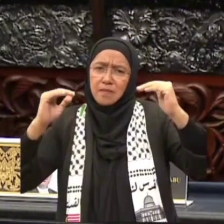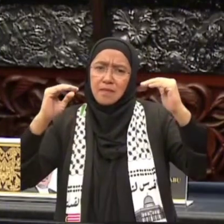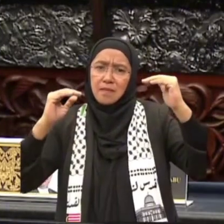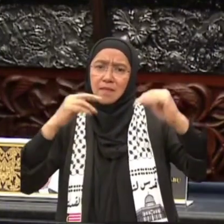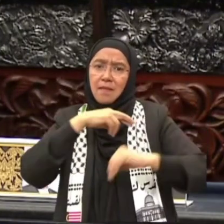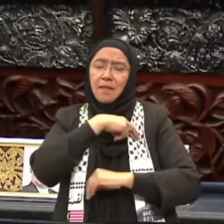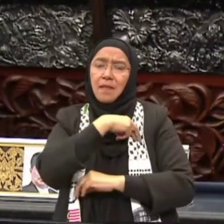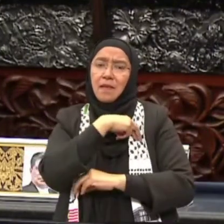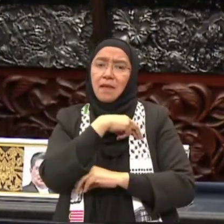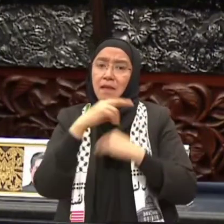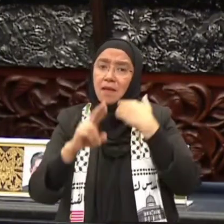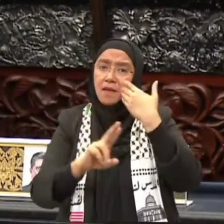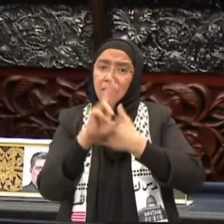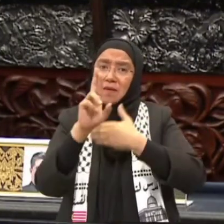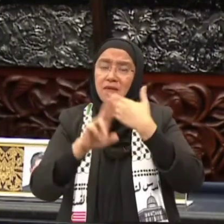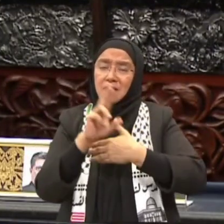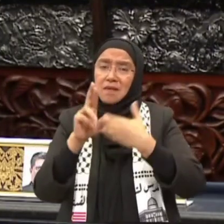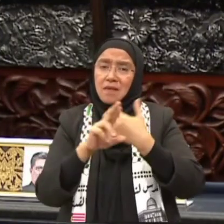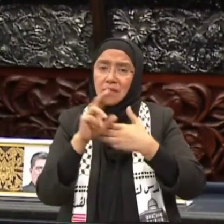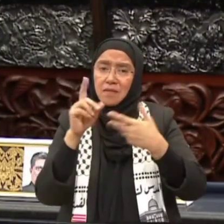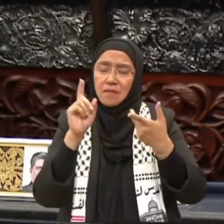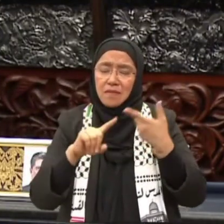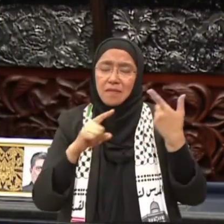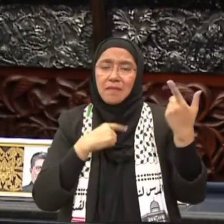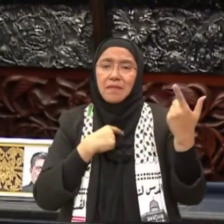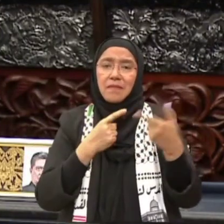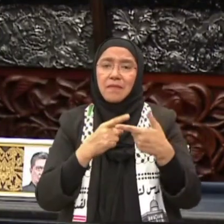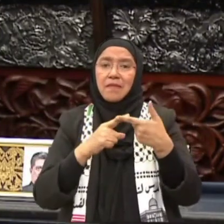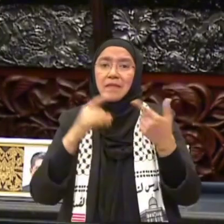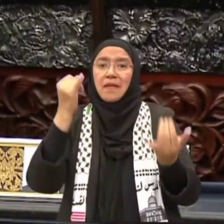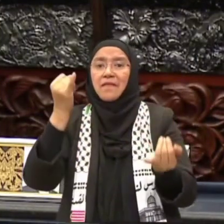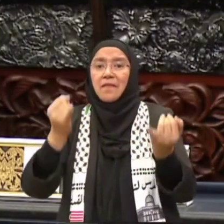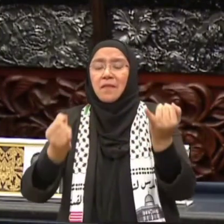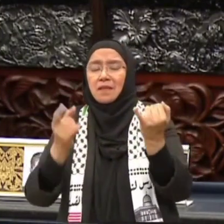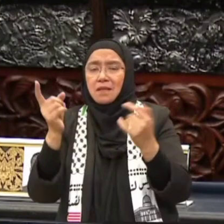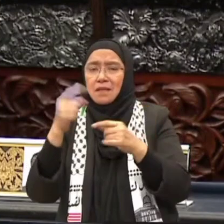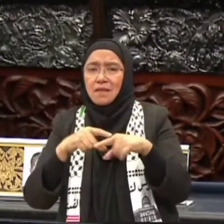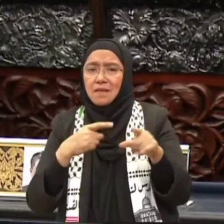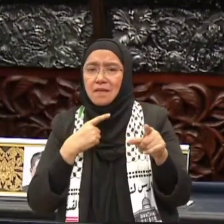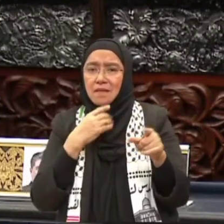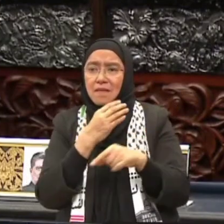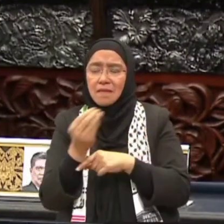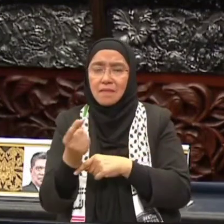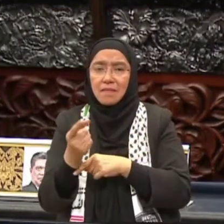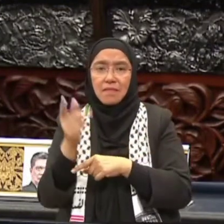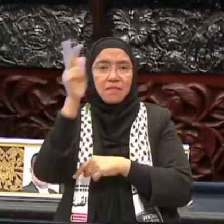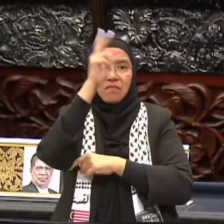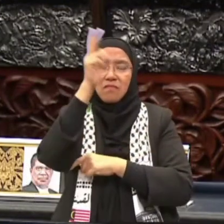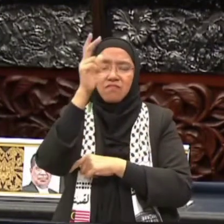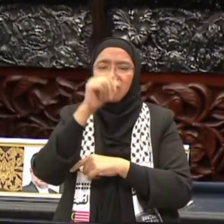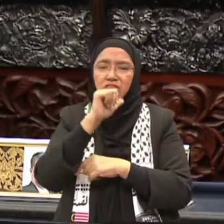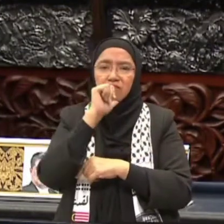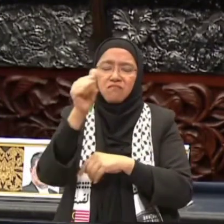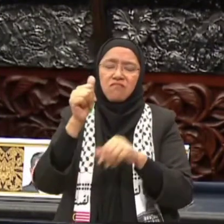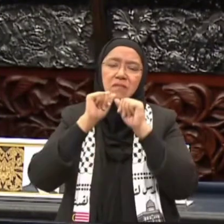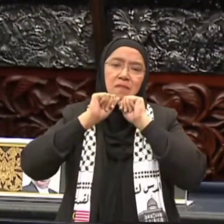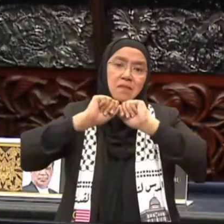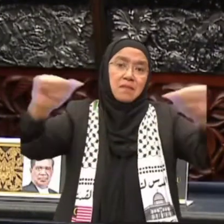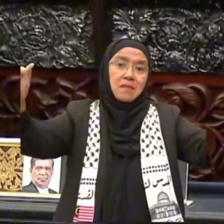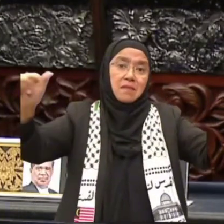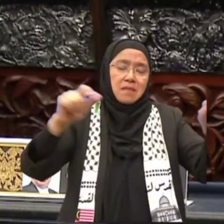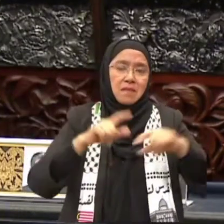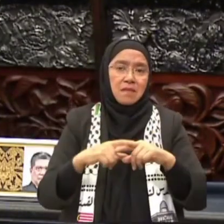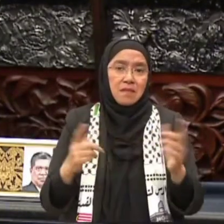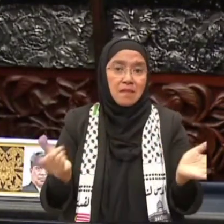yang bersifat spekulatif. Oleh sebab itu, kerajaan tidak mengumumkan setakat ini bentuk dan